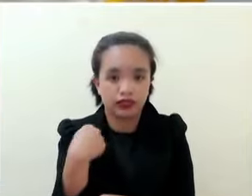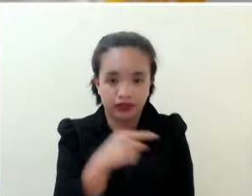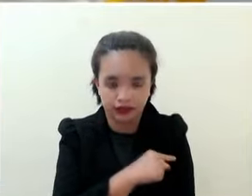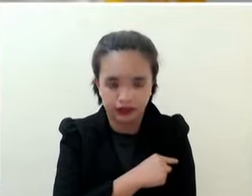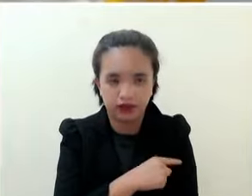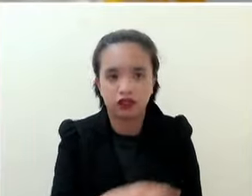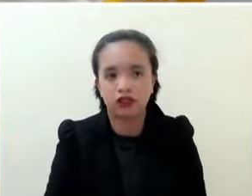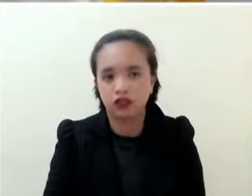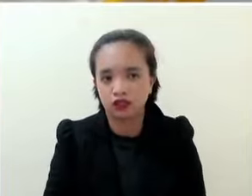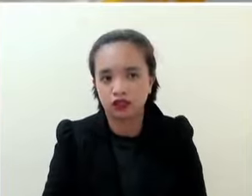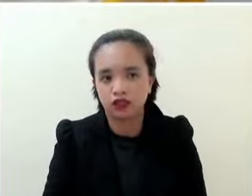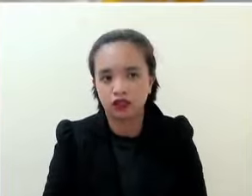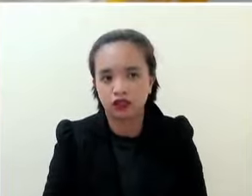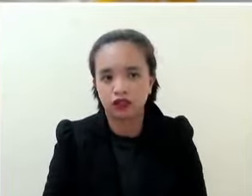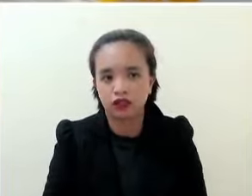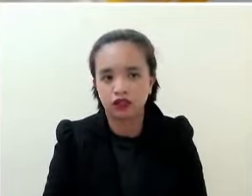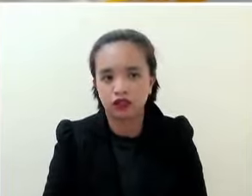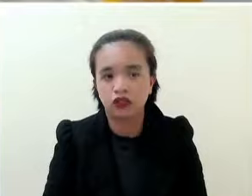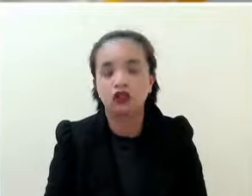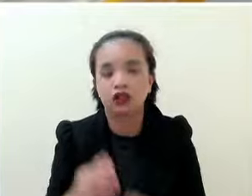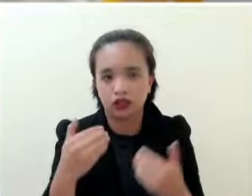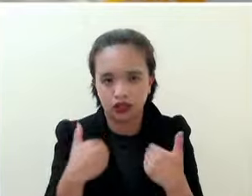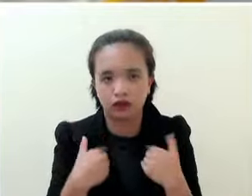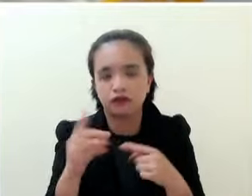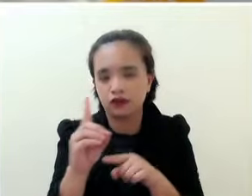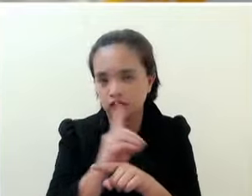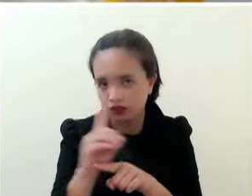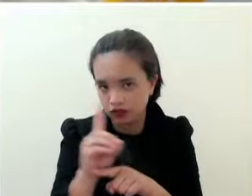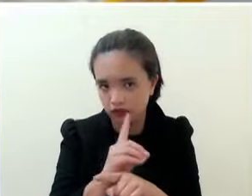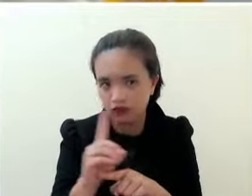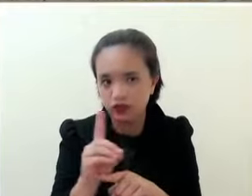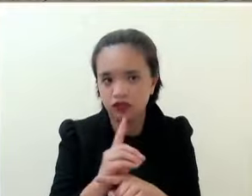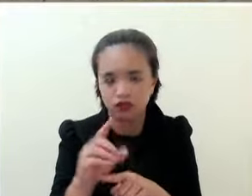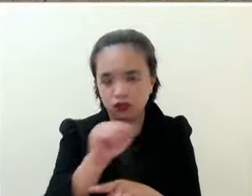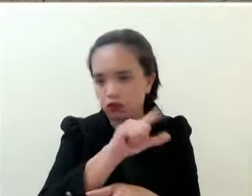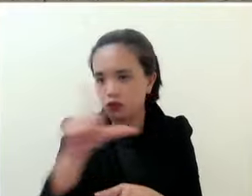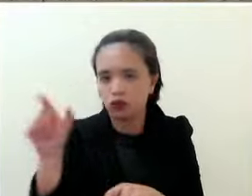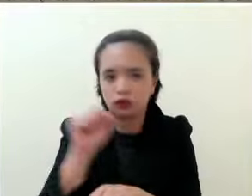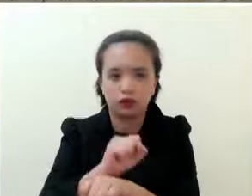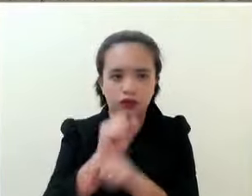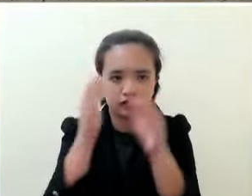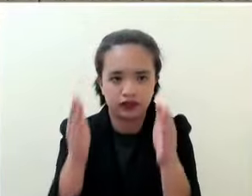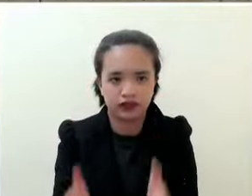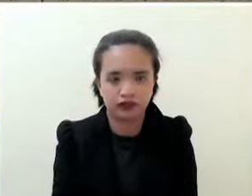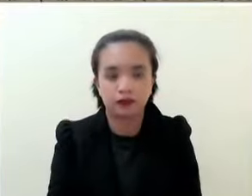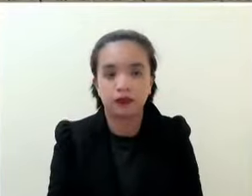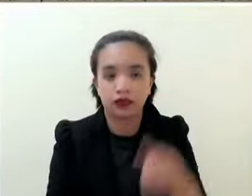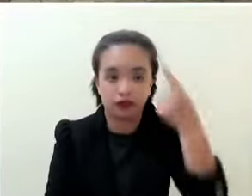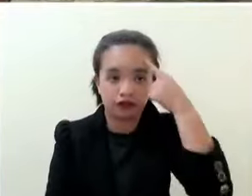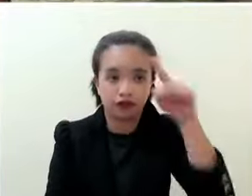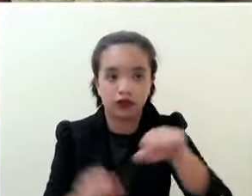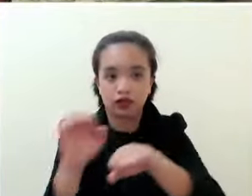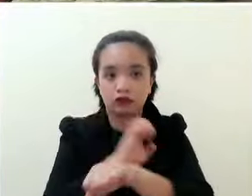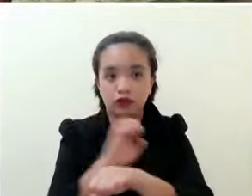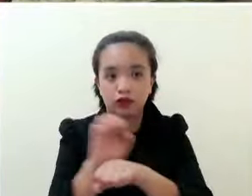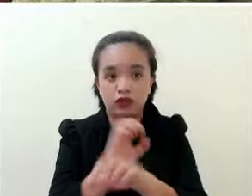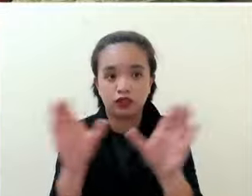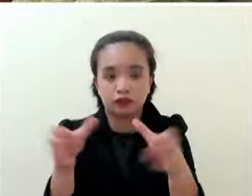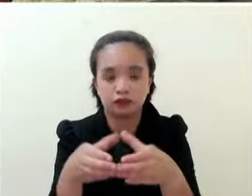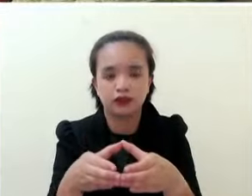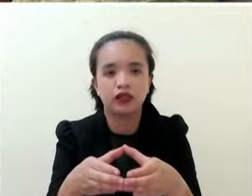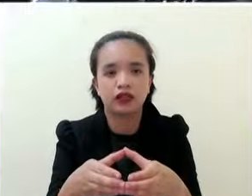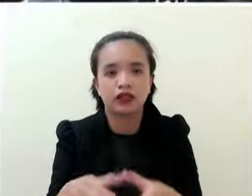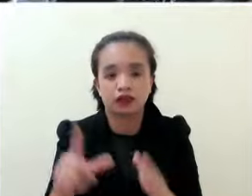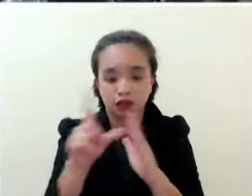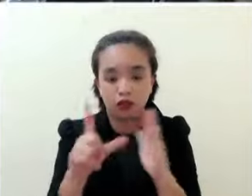maging disiplina po sa ating lahat bilang magagawa. Para naman sa employer sector, balanse ang